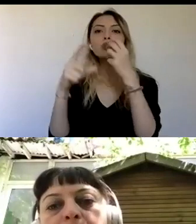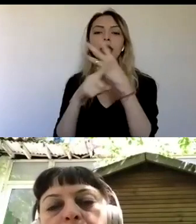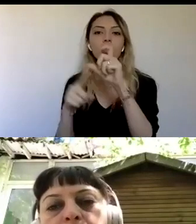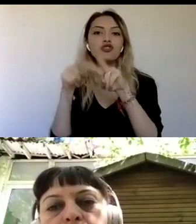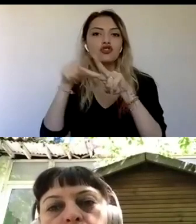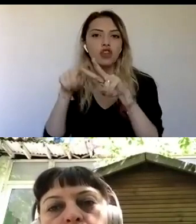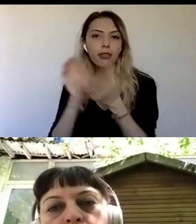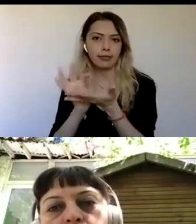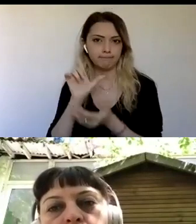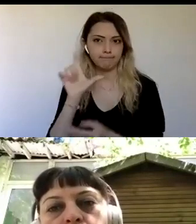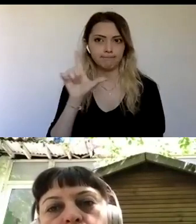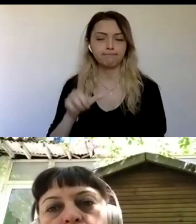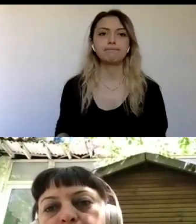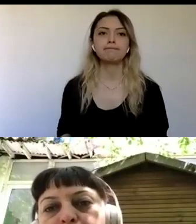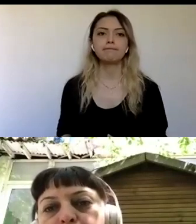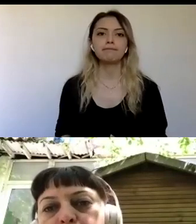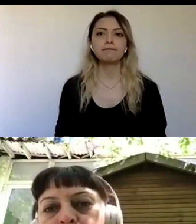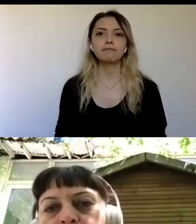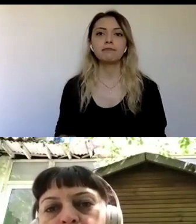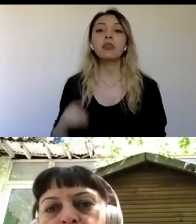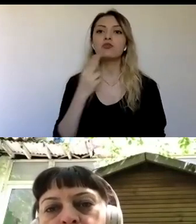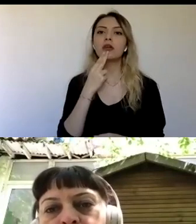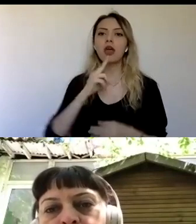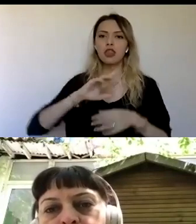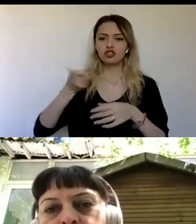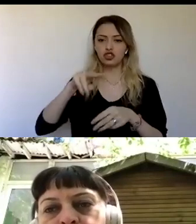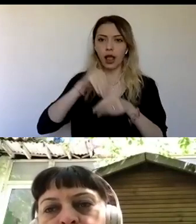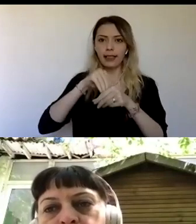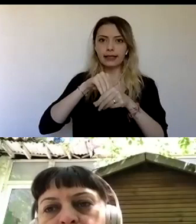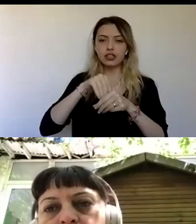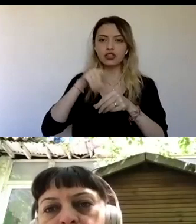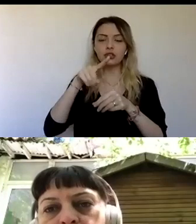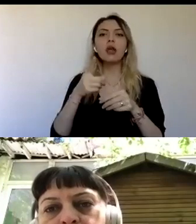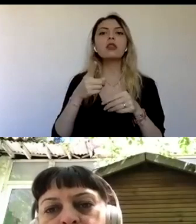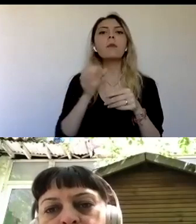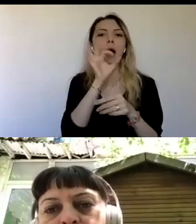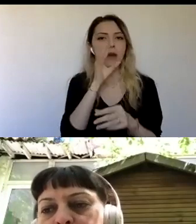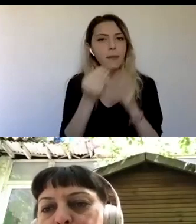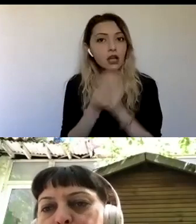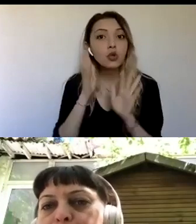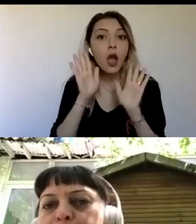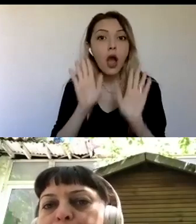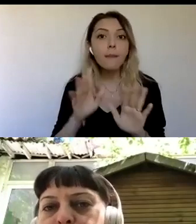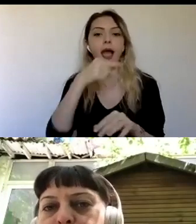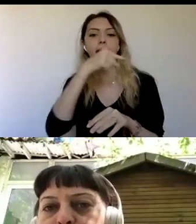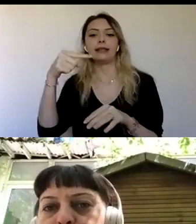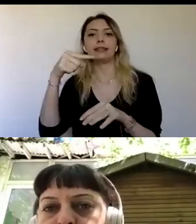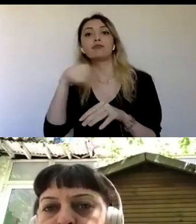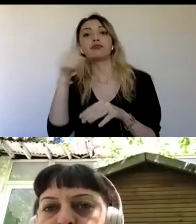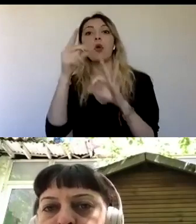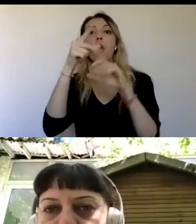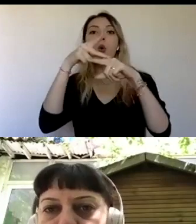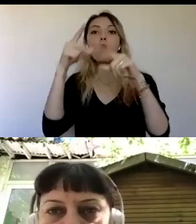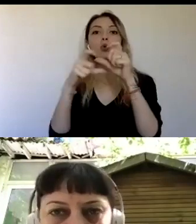çıkıyor fakat özgecan kelimesinin içinde barındırmayan haberler çıkıyor. Bunu daha spesifik hallerde yapabilirsiniz. Ben